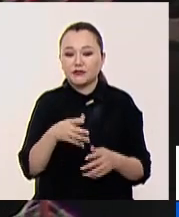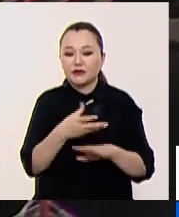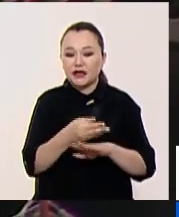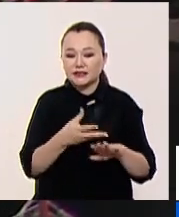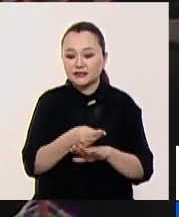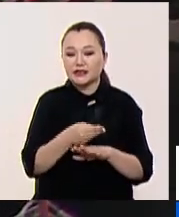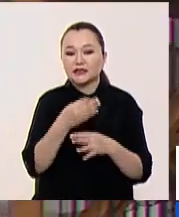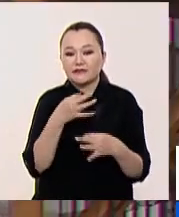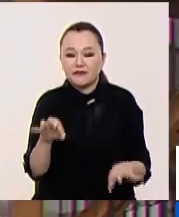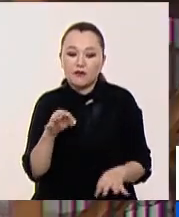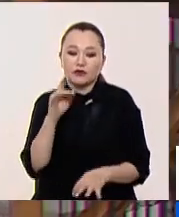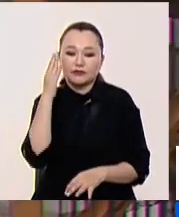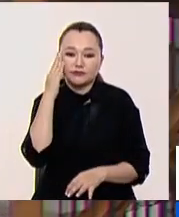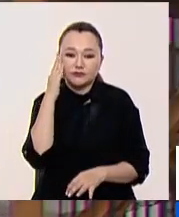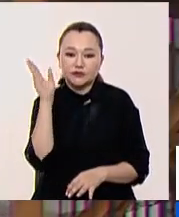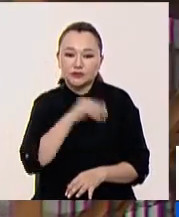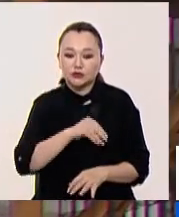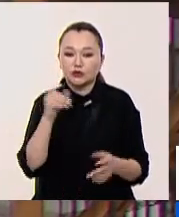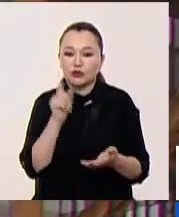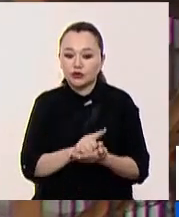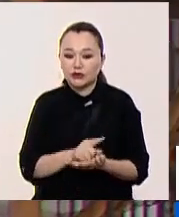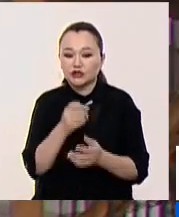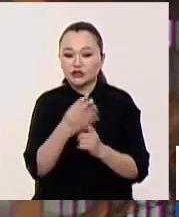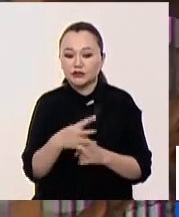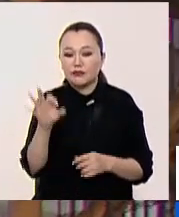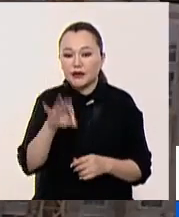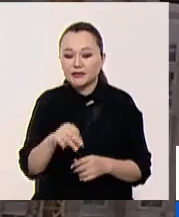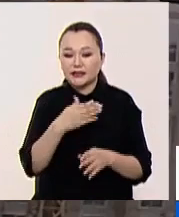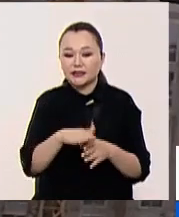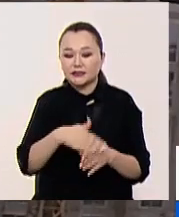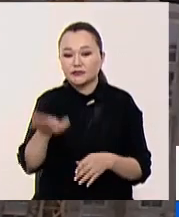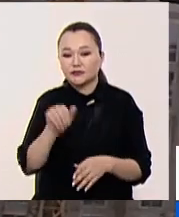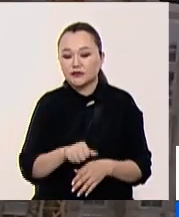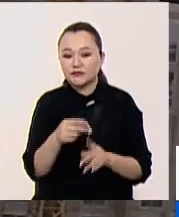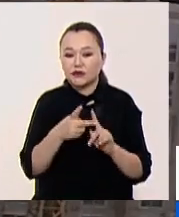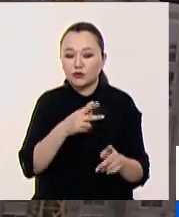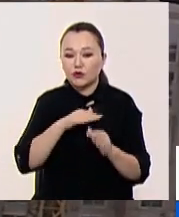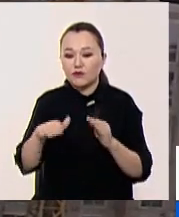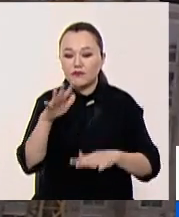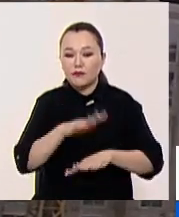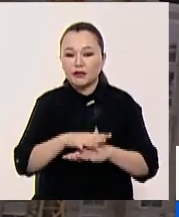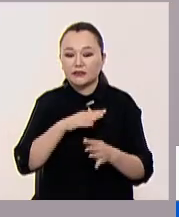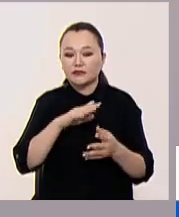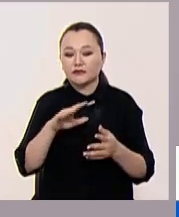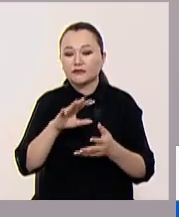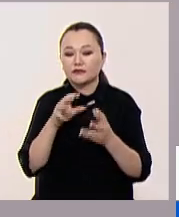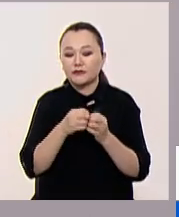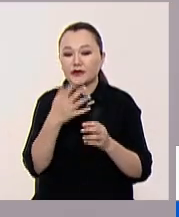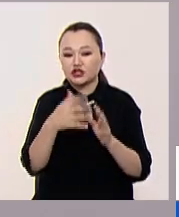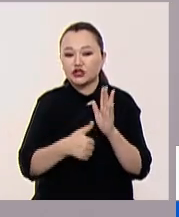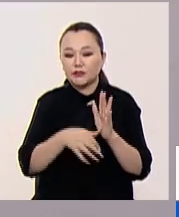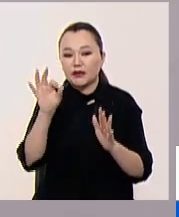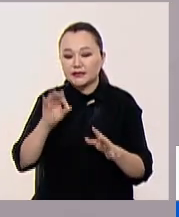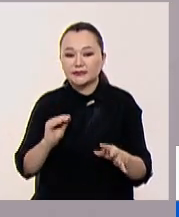отыруға емін еркін шамалары жетуі тиіс. 14%-пен несие алып отырған екінші деңгейлі банктер кем дегенде 5-6% үстінен